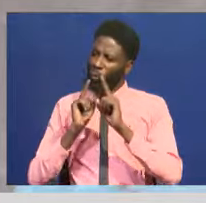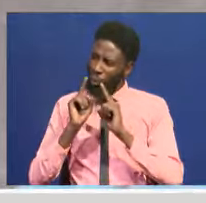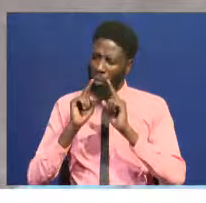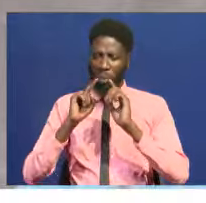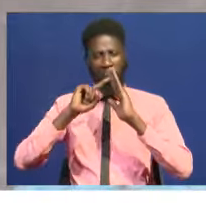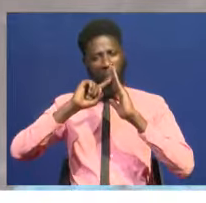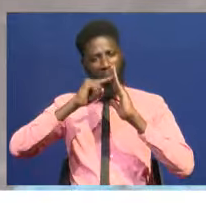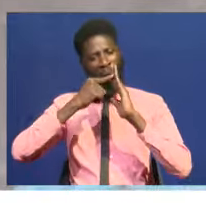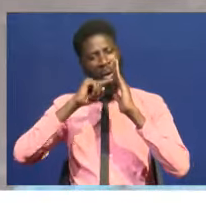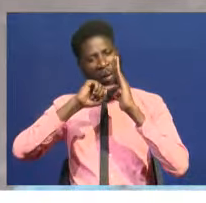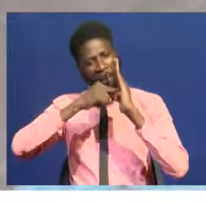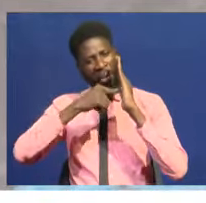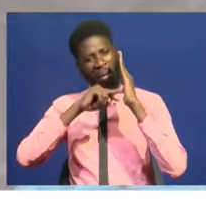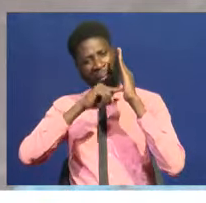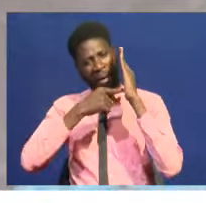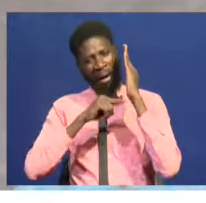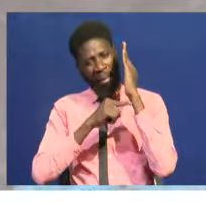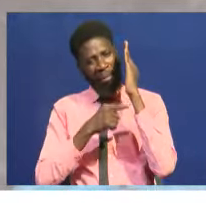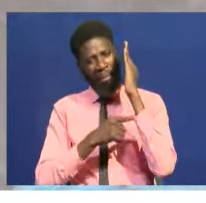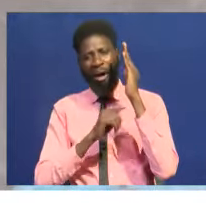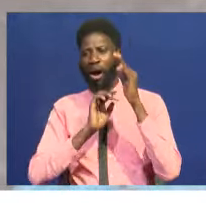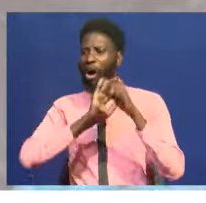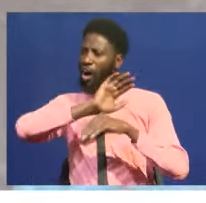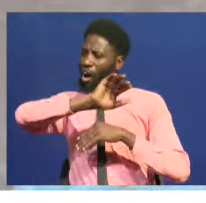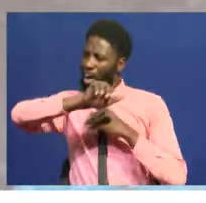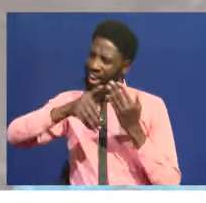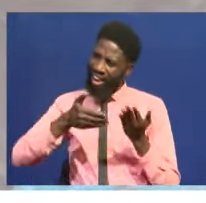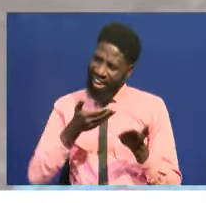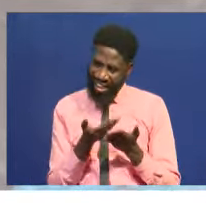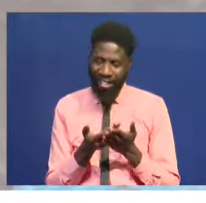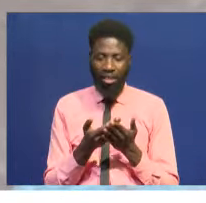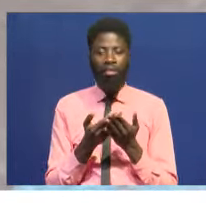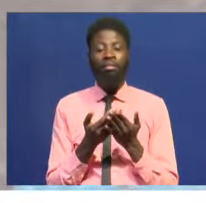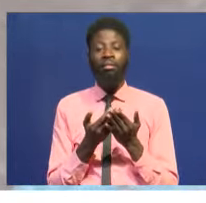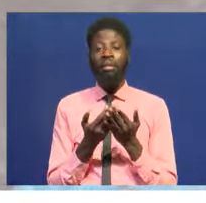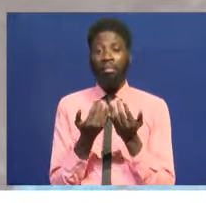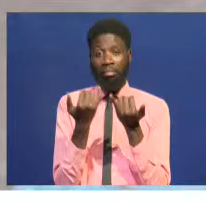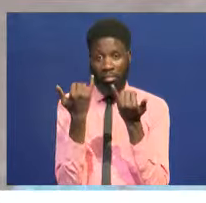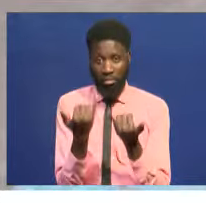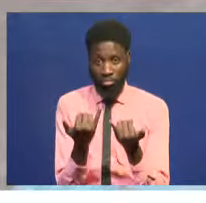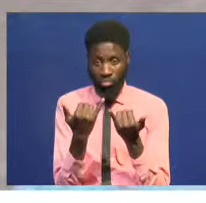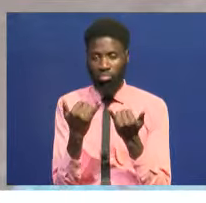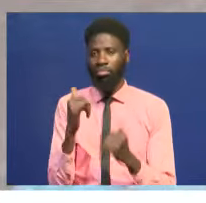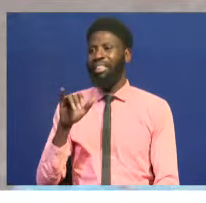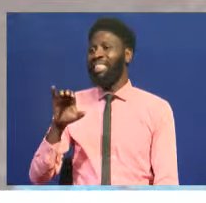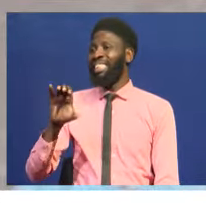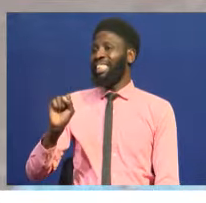hapa tayari waziri ako na